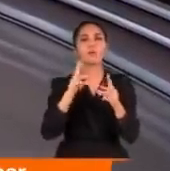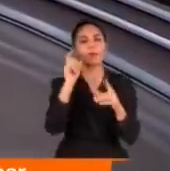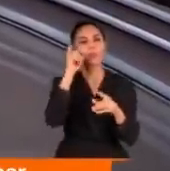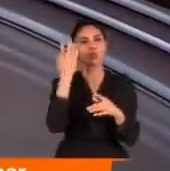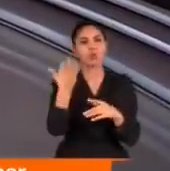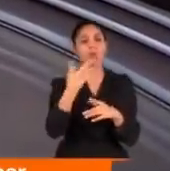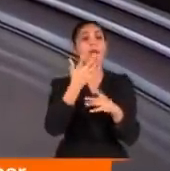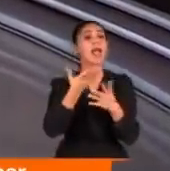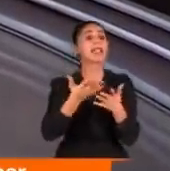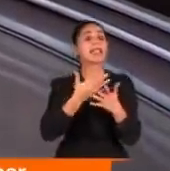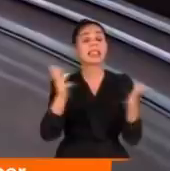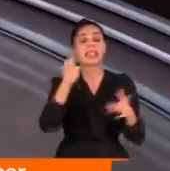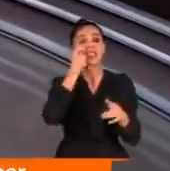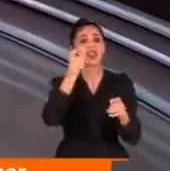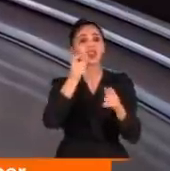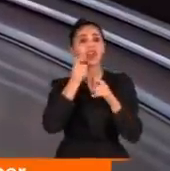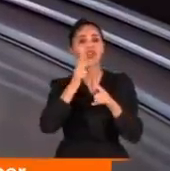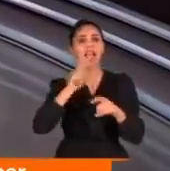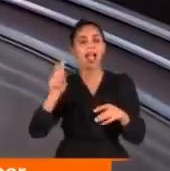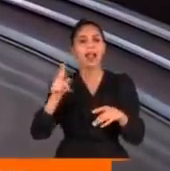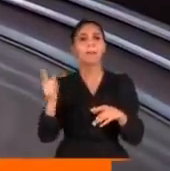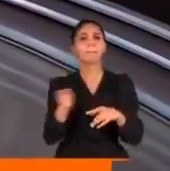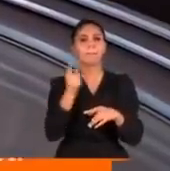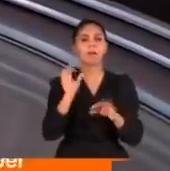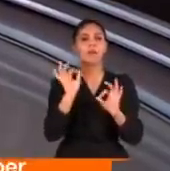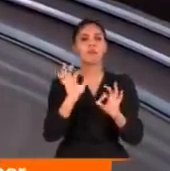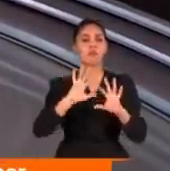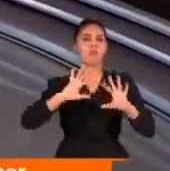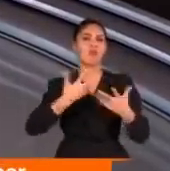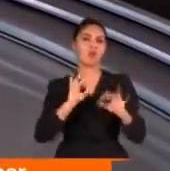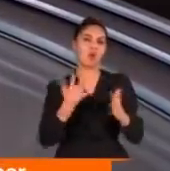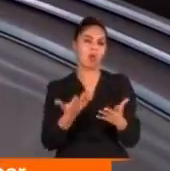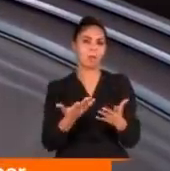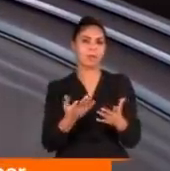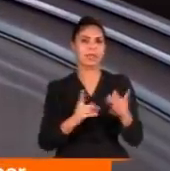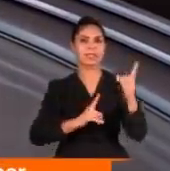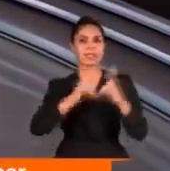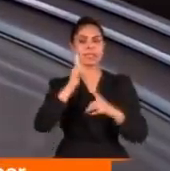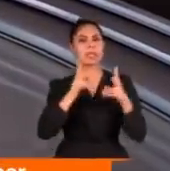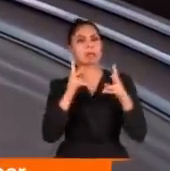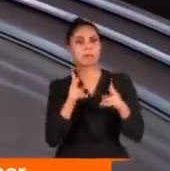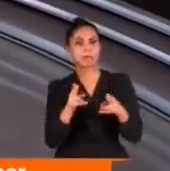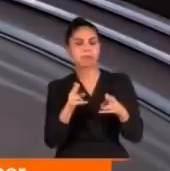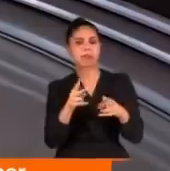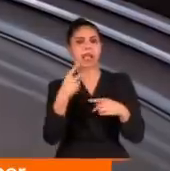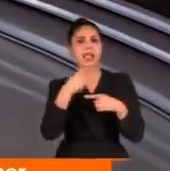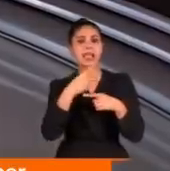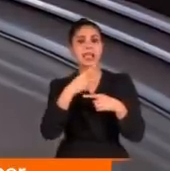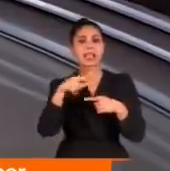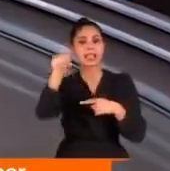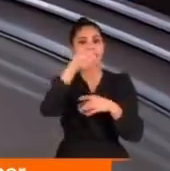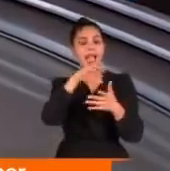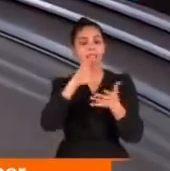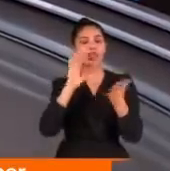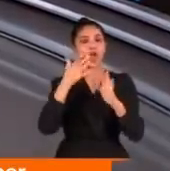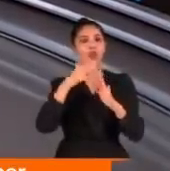ancak en çok dikkat çekeni elektronik cihazlarda muhtemel arıza ve internet kesintisi. Z kuşağının tüyleri diken diken